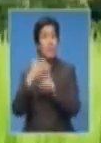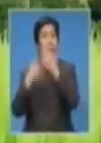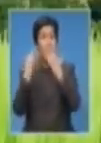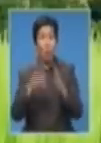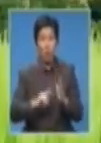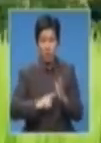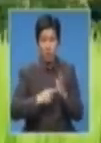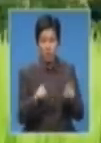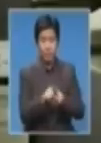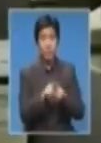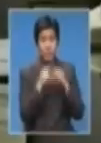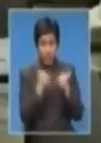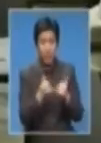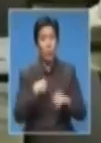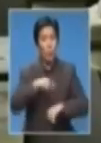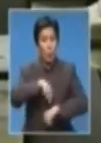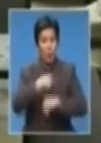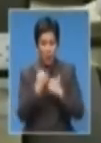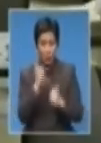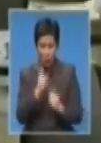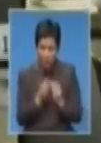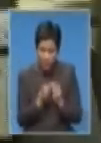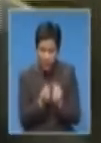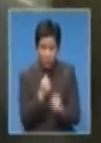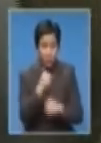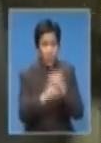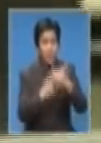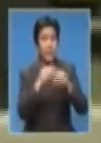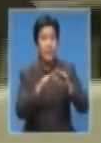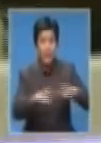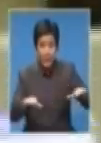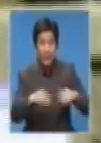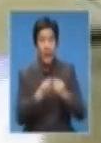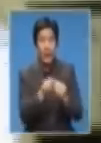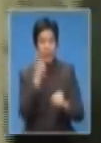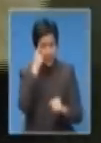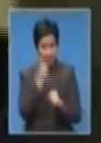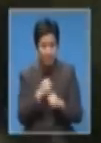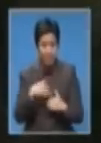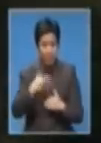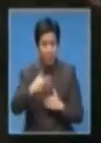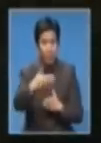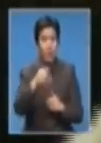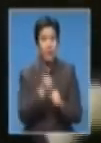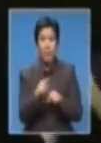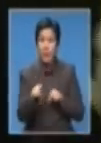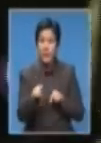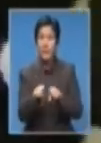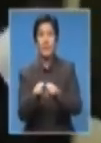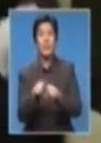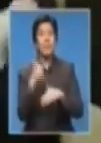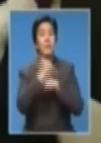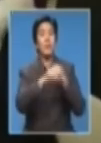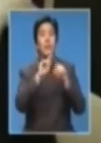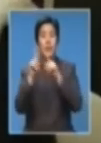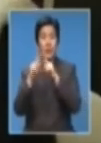จากจุดนี้เราต้องใช้เวลาที่มีอยู่ให้เร็วที่สุดนะครับช่วยกันพัฒนาให้สามารถที่จะก้าวทันประเทศอื่นๆได้นะครับห